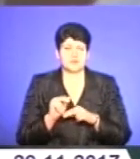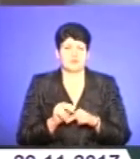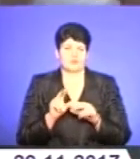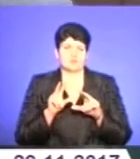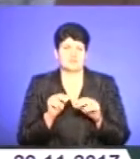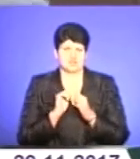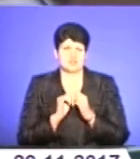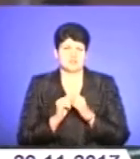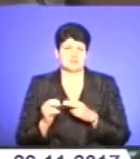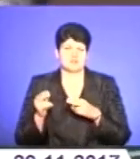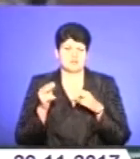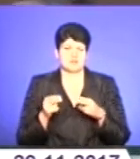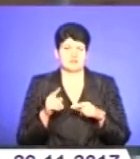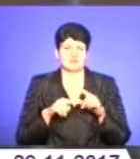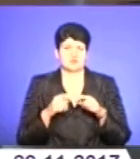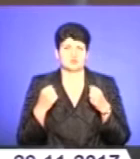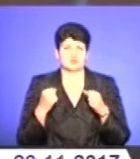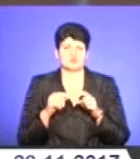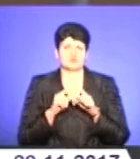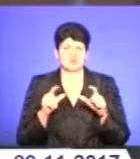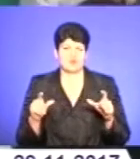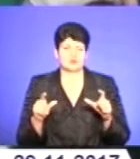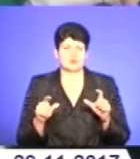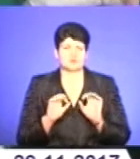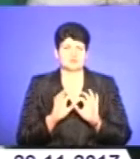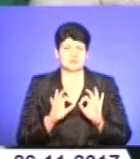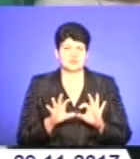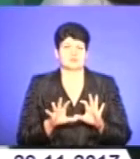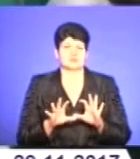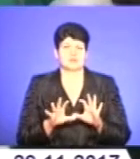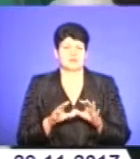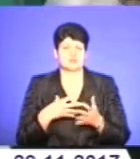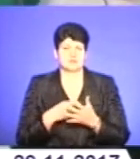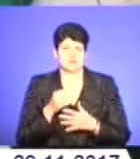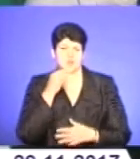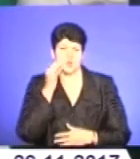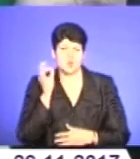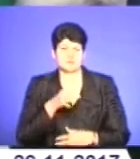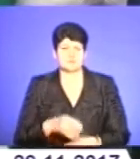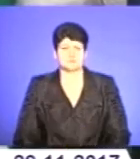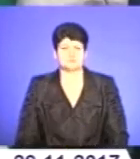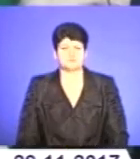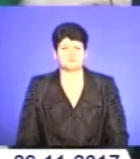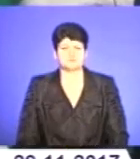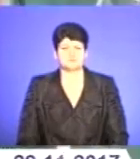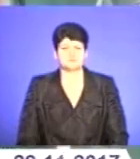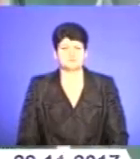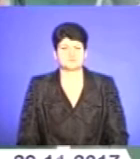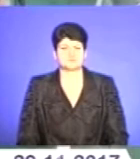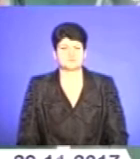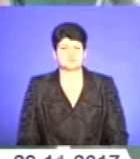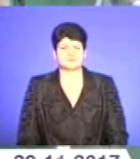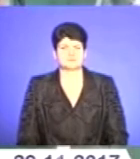частіше навідуватися до рідної спортивної школи та ділитися набутим фехтувальним досвідом. Тарас Бурак, Юрій Логовий, Андрій